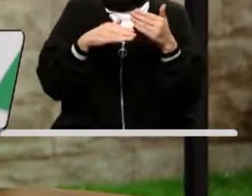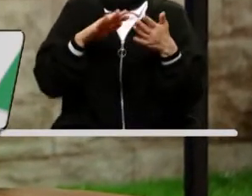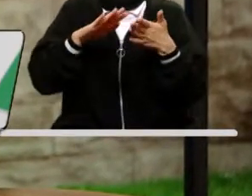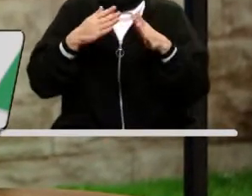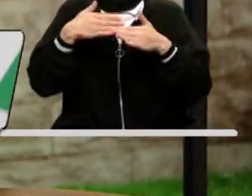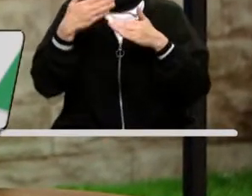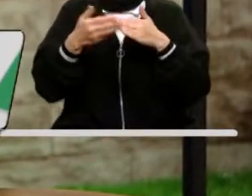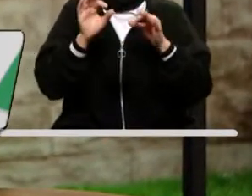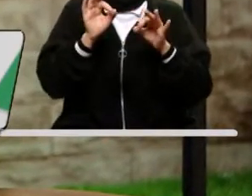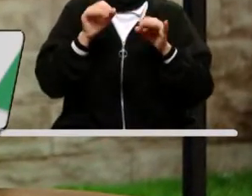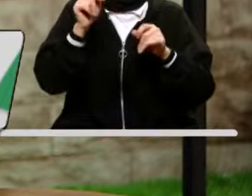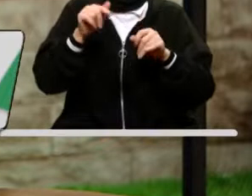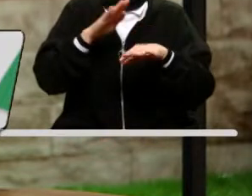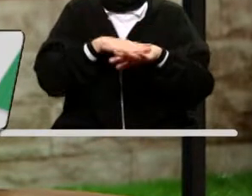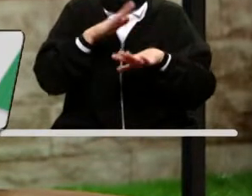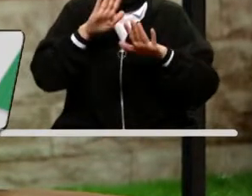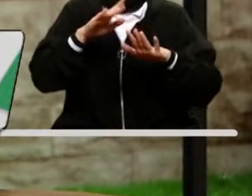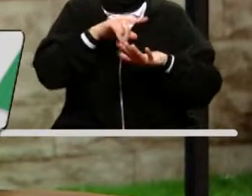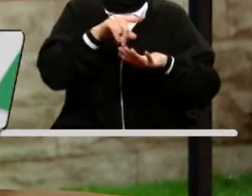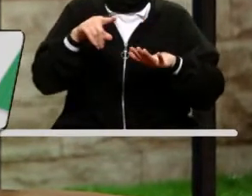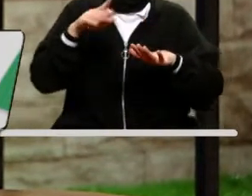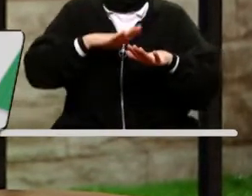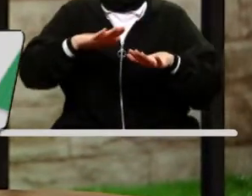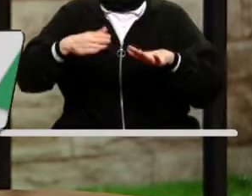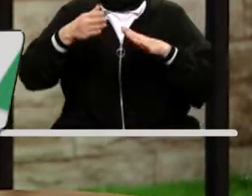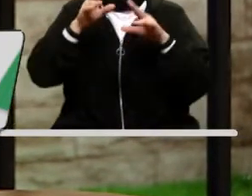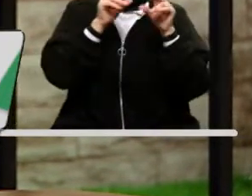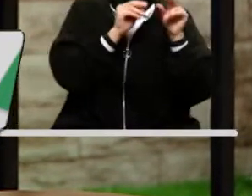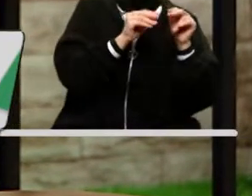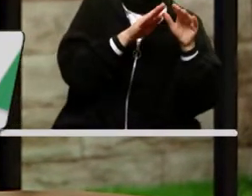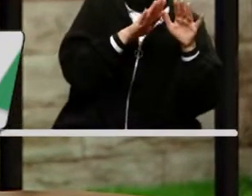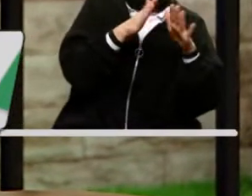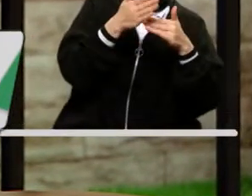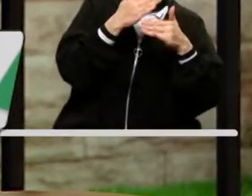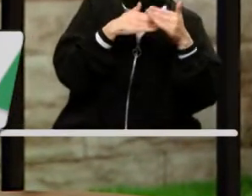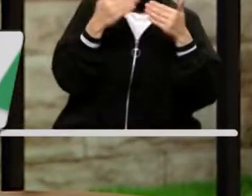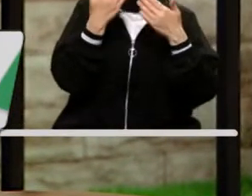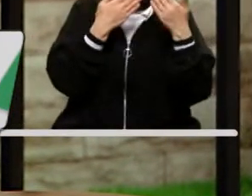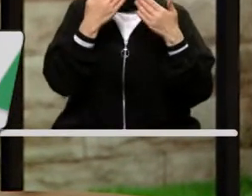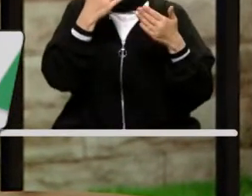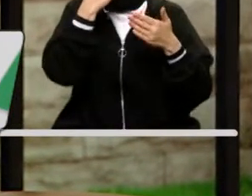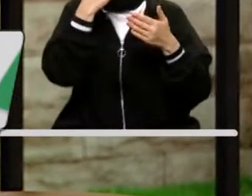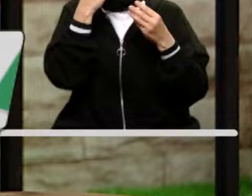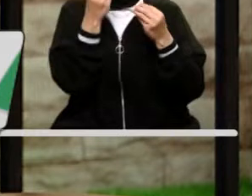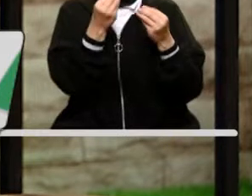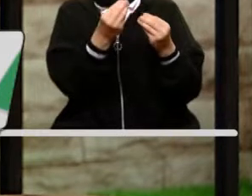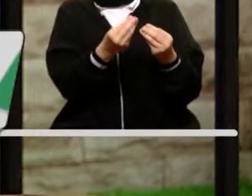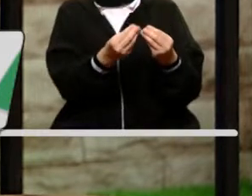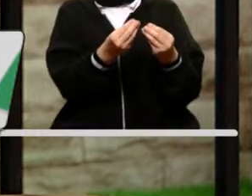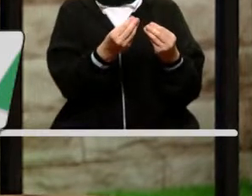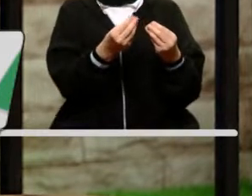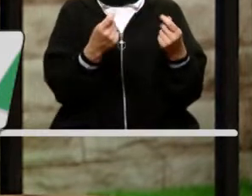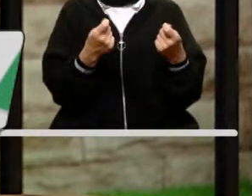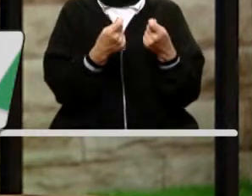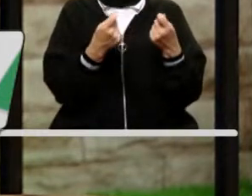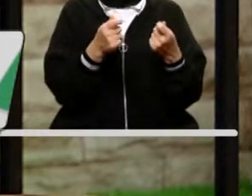Ama siz çocuğa yatmadan önce bir okuma alışkanlığı vermeye, yemeğe oturmadan önce bir el yıkama alışkanlığı vermeye de kalkarsanız